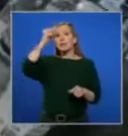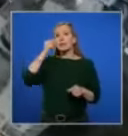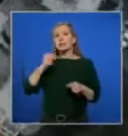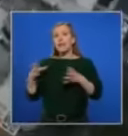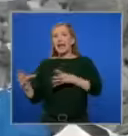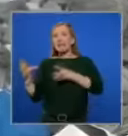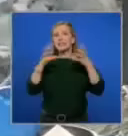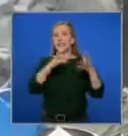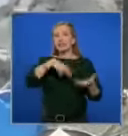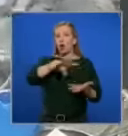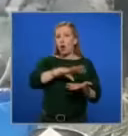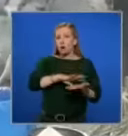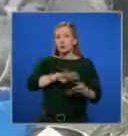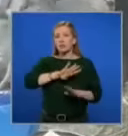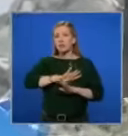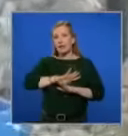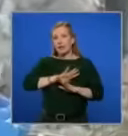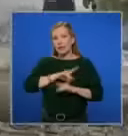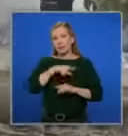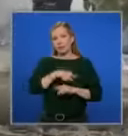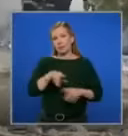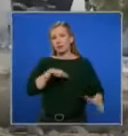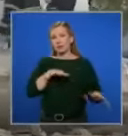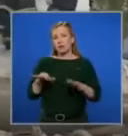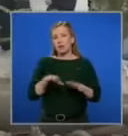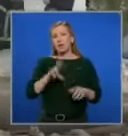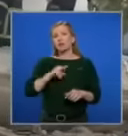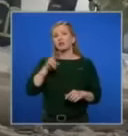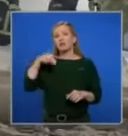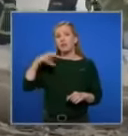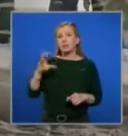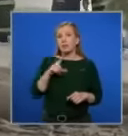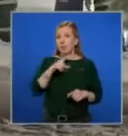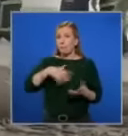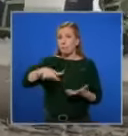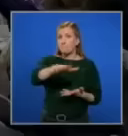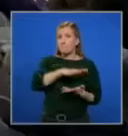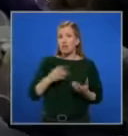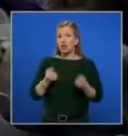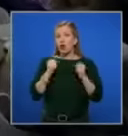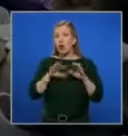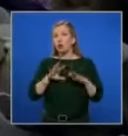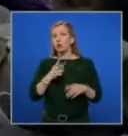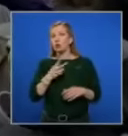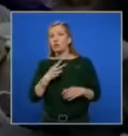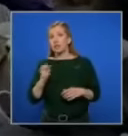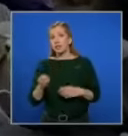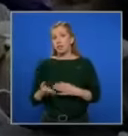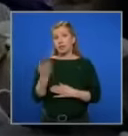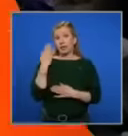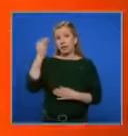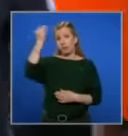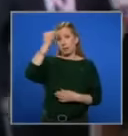общност в Адана са загинали при земетресението, съобщават от ДПС. В района живеят 30 000 български изселници.